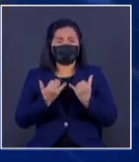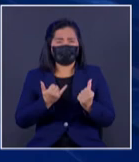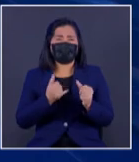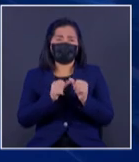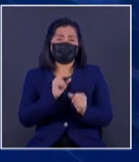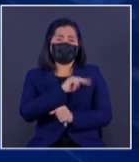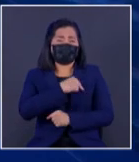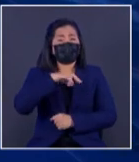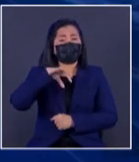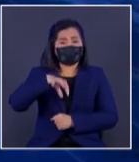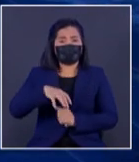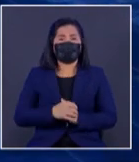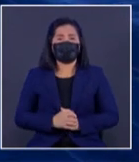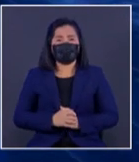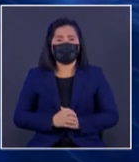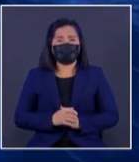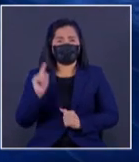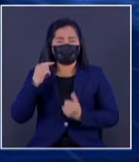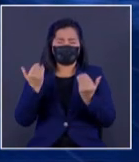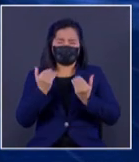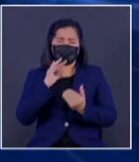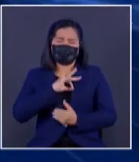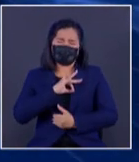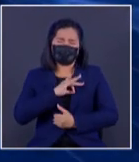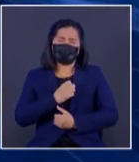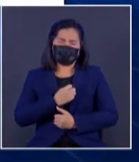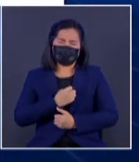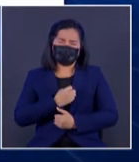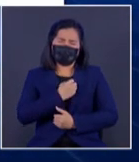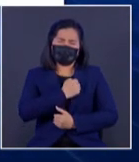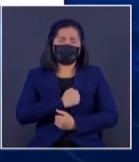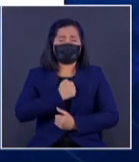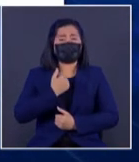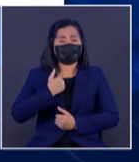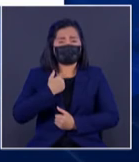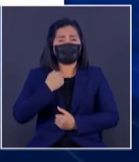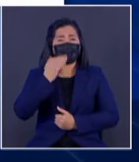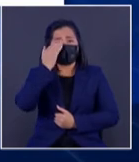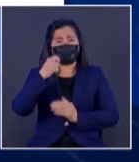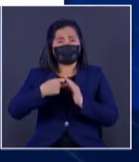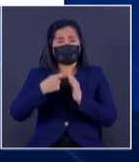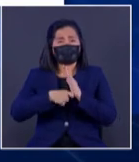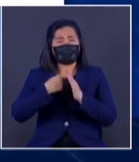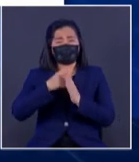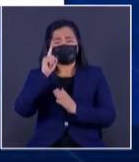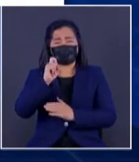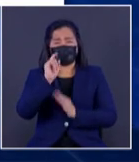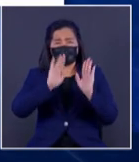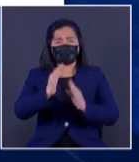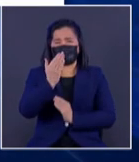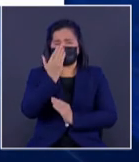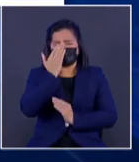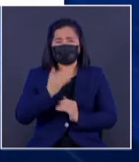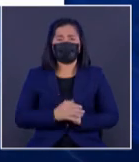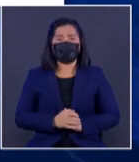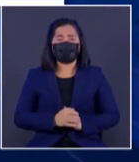งพยาบาลด้านน้องเมย์ยังรู้สึกช็อกกับเหตุการณ์ที่เกิดขึ้นค่ะเนื่องจากคุณแม่เสียชีวิตไปแบบกระทันหันโดยไม่ได้มีการล่ำลากันพ